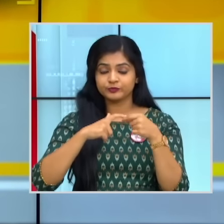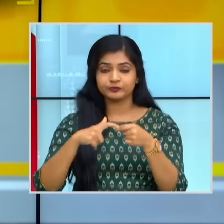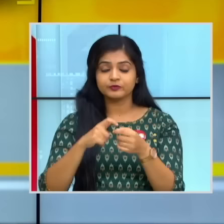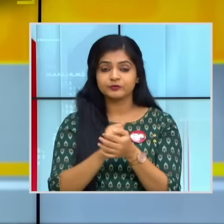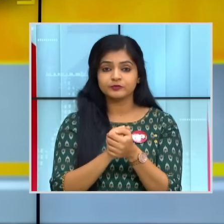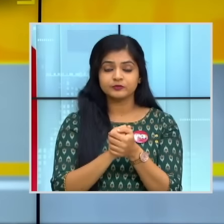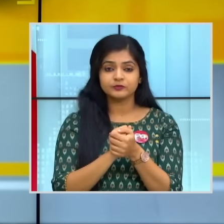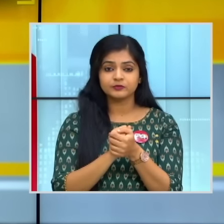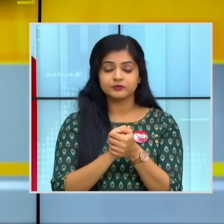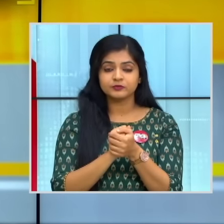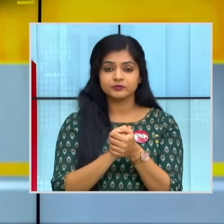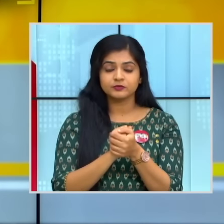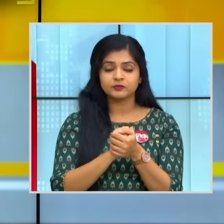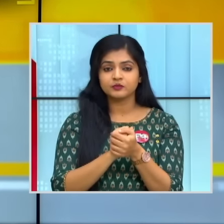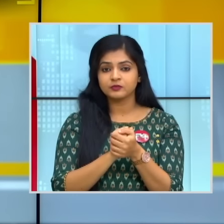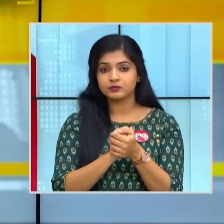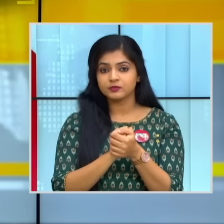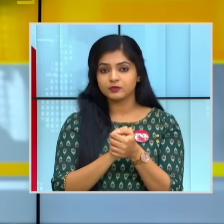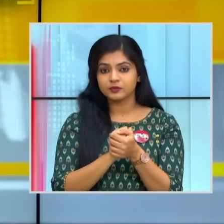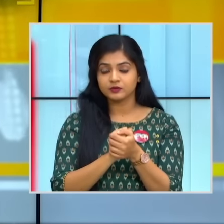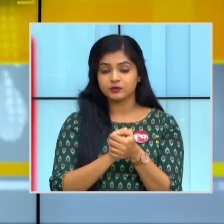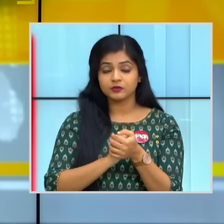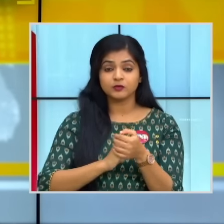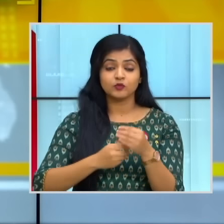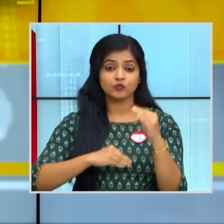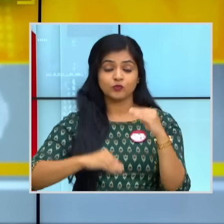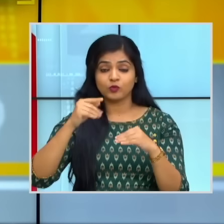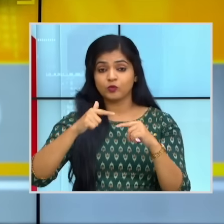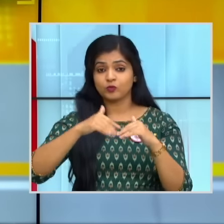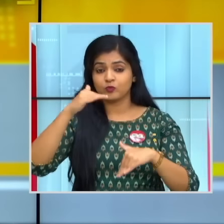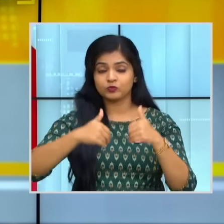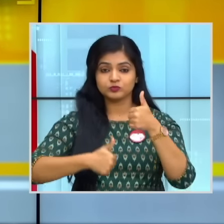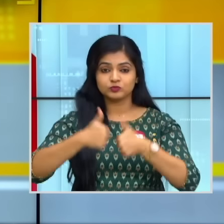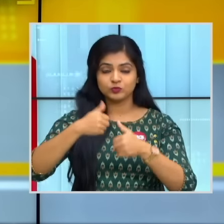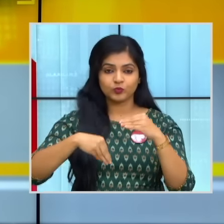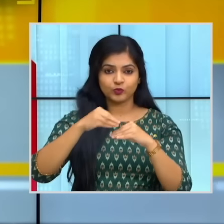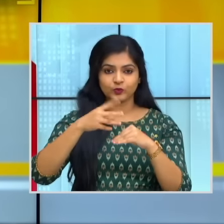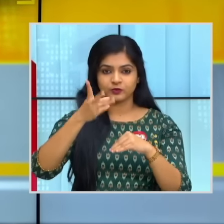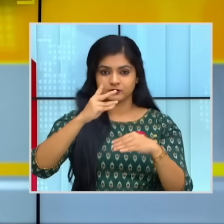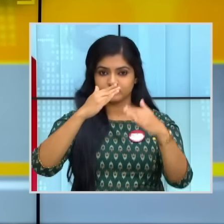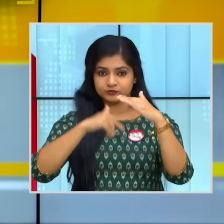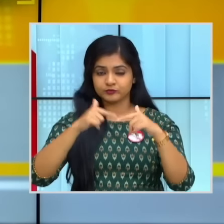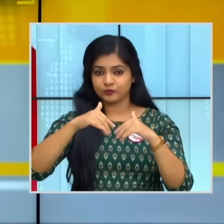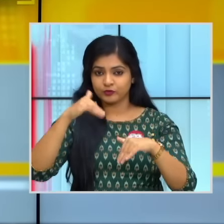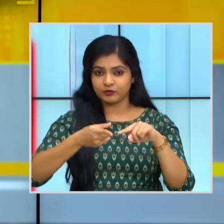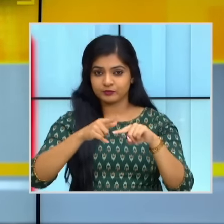കൂടുതൽ വിശദാംശങ്ങളുമായി. രാധാകൃഷ്ണൻ, വീറും വാശിയുമേറിയ പോരാട്ടമാണ് ഈ മൂന്നാം ഘട്ടത്തിൽ നടക്കുന്നത്.